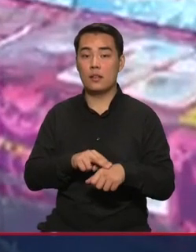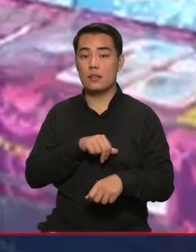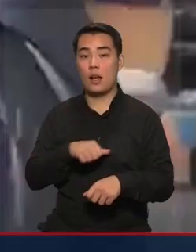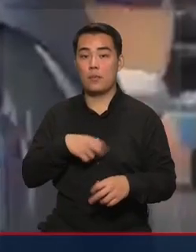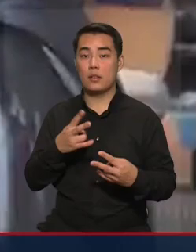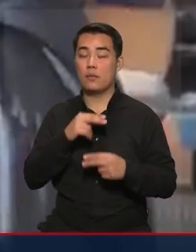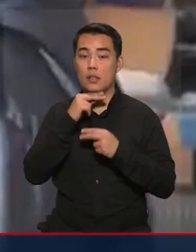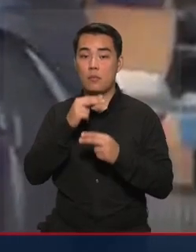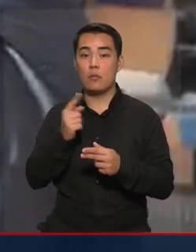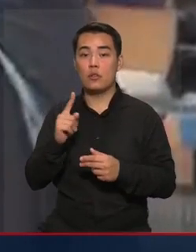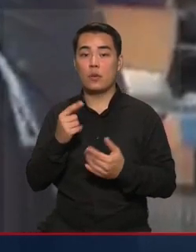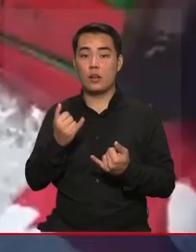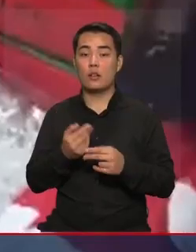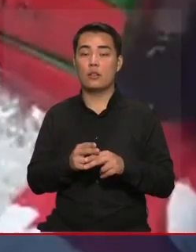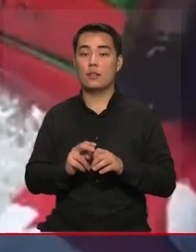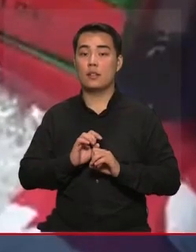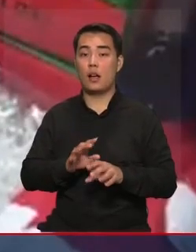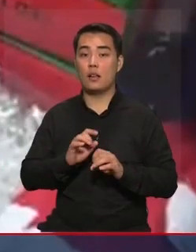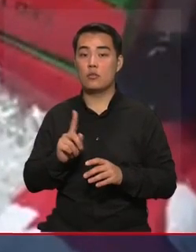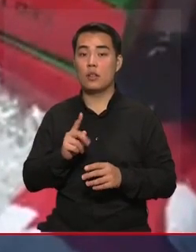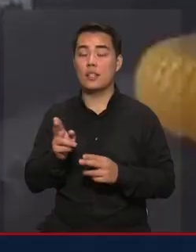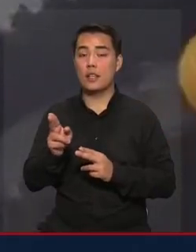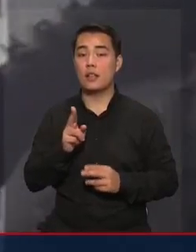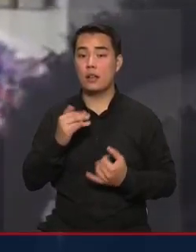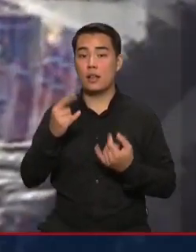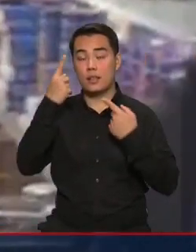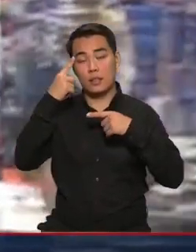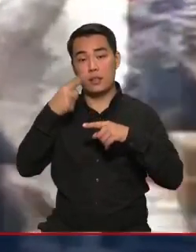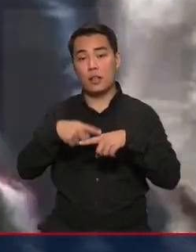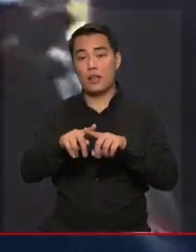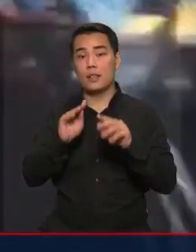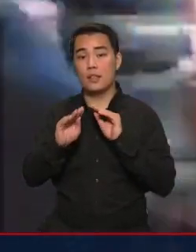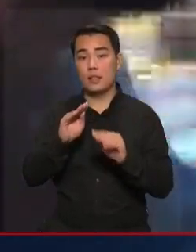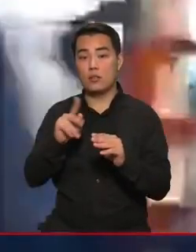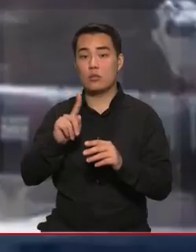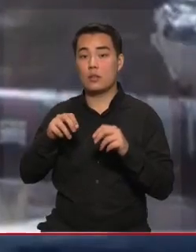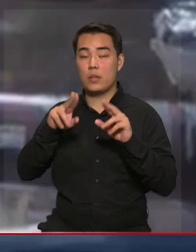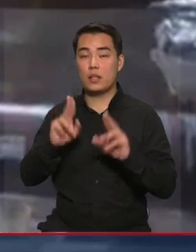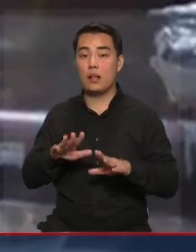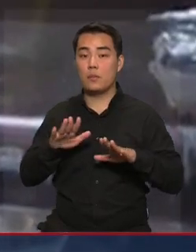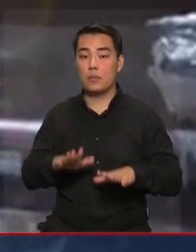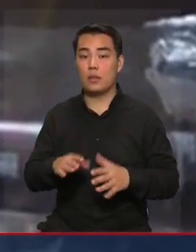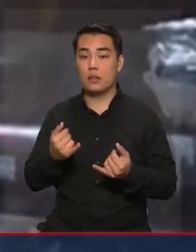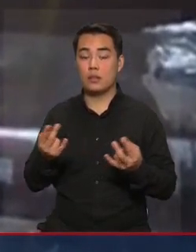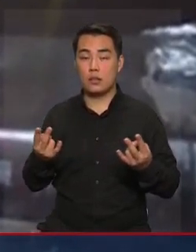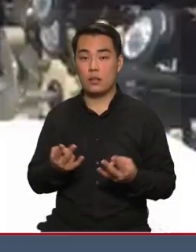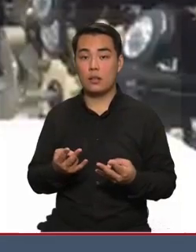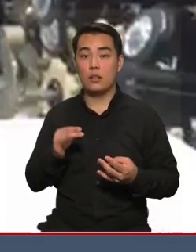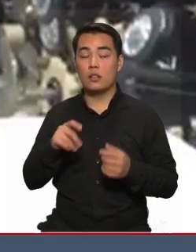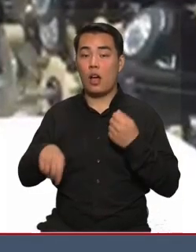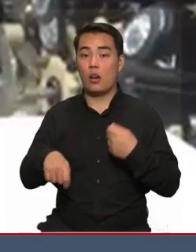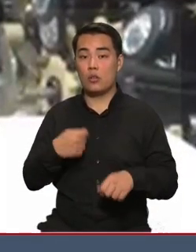осторожными. Напоминая в очередной раз, необходимо стрелять пиротехнические изделия в специально отведенных для этого местах, а за